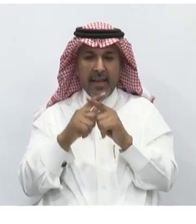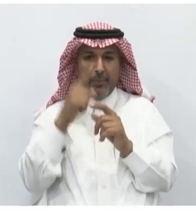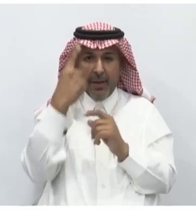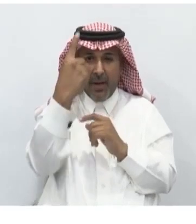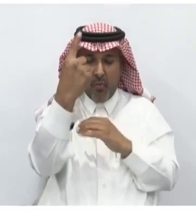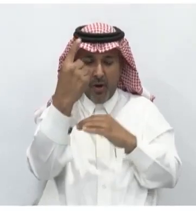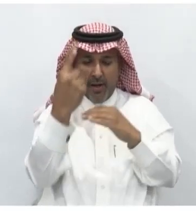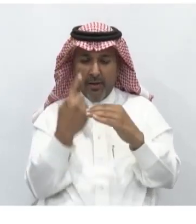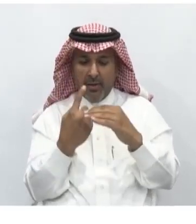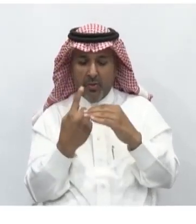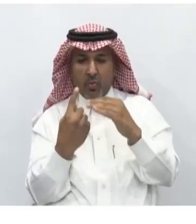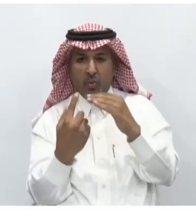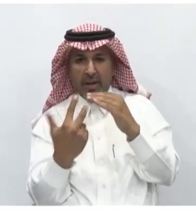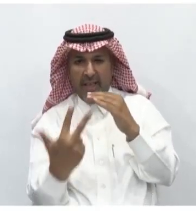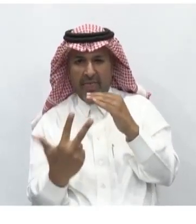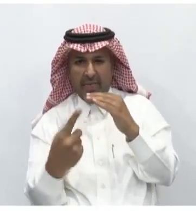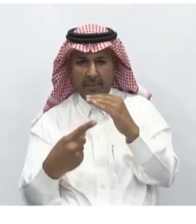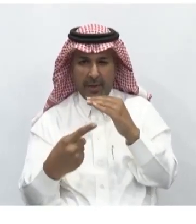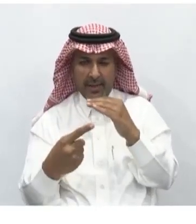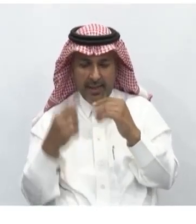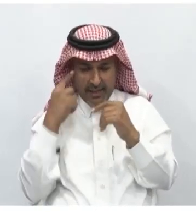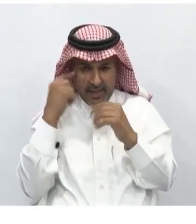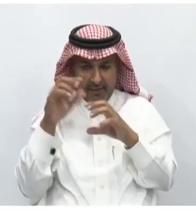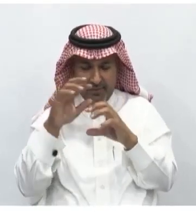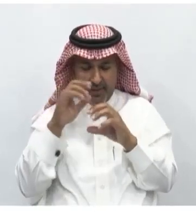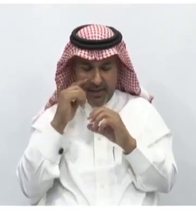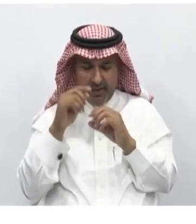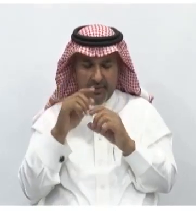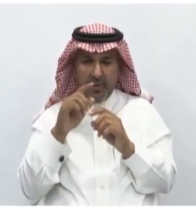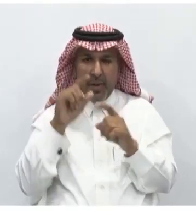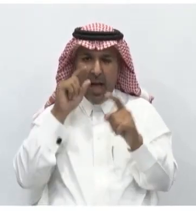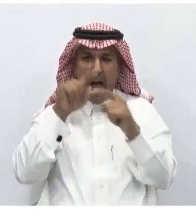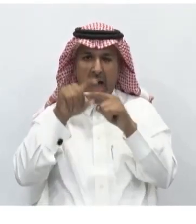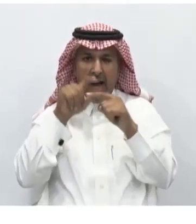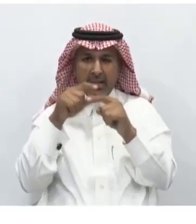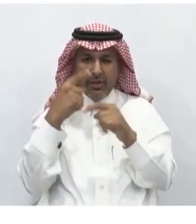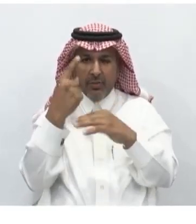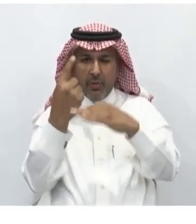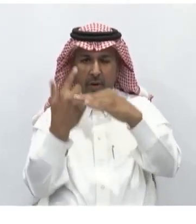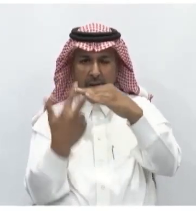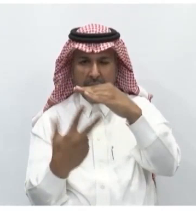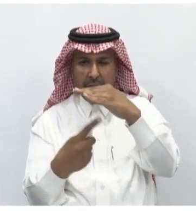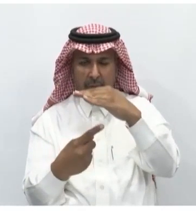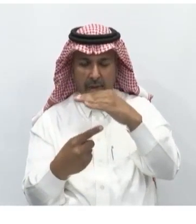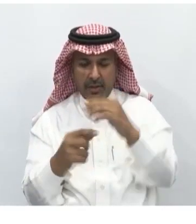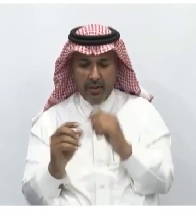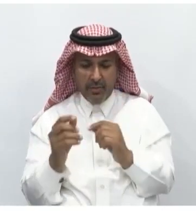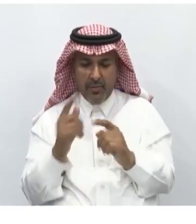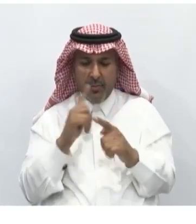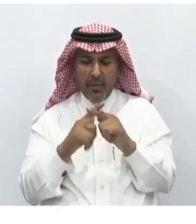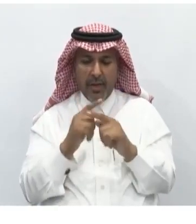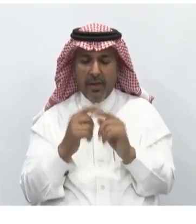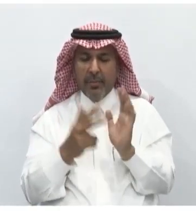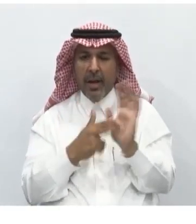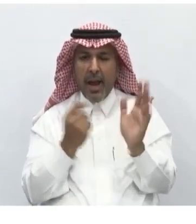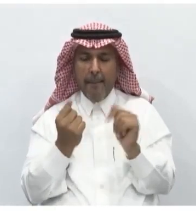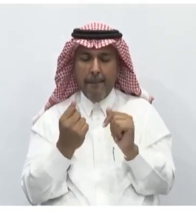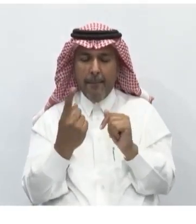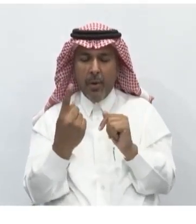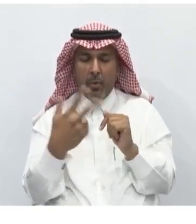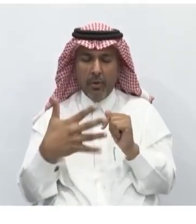الكتلة المولية أيضًا استخدمنا الـ 18 جرام الكتلة المولية للماء نقسم ثم نضرب سيعطيني